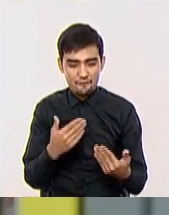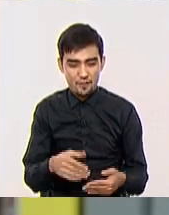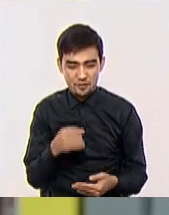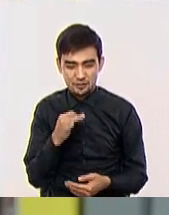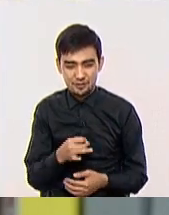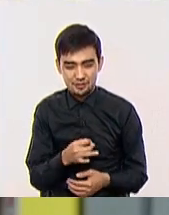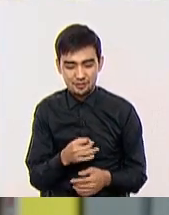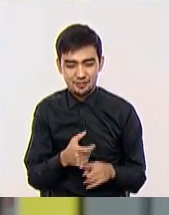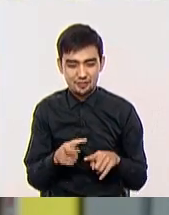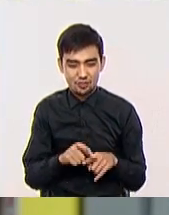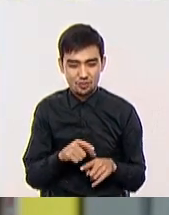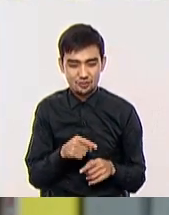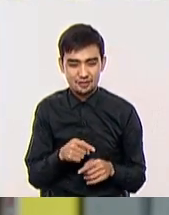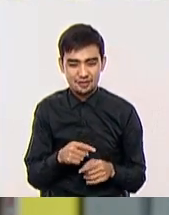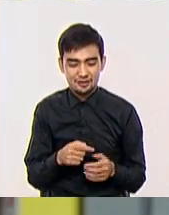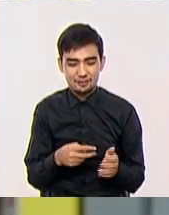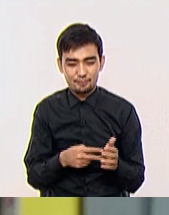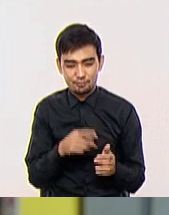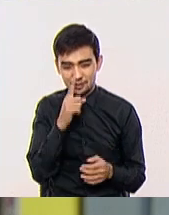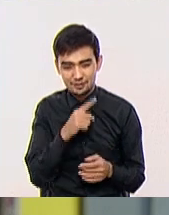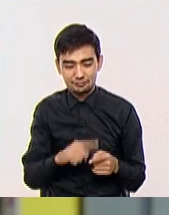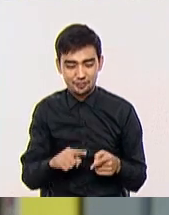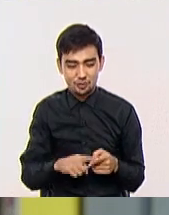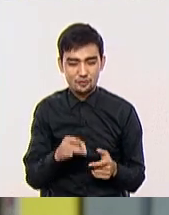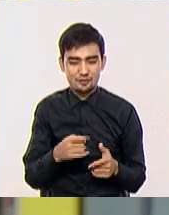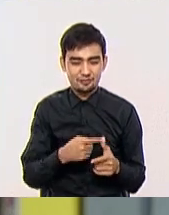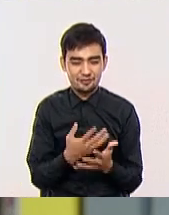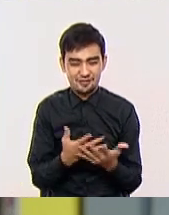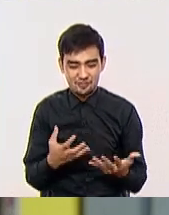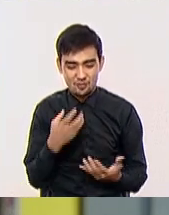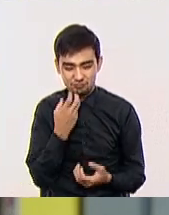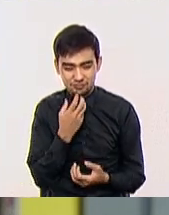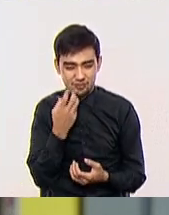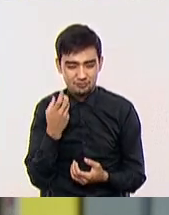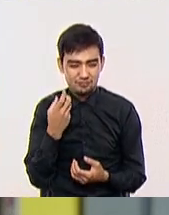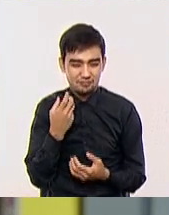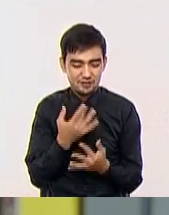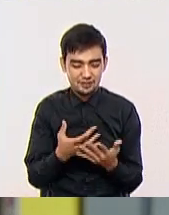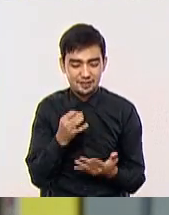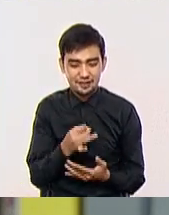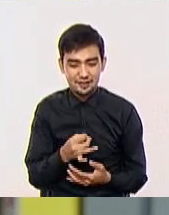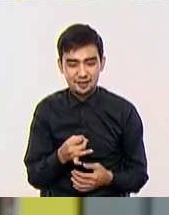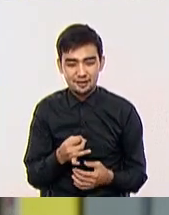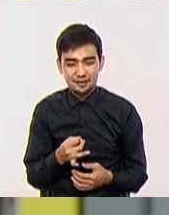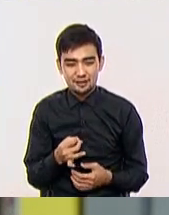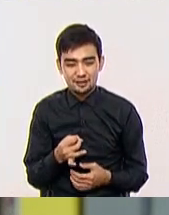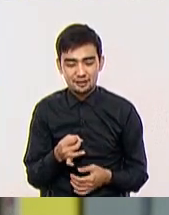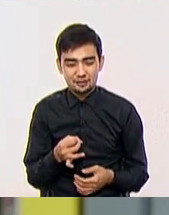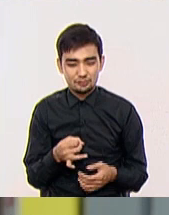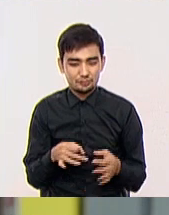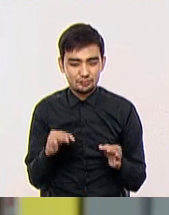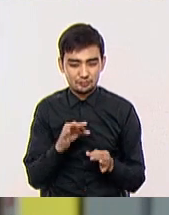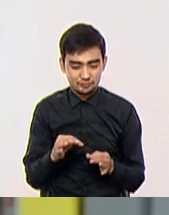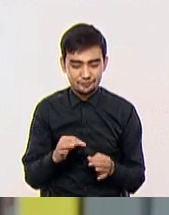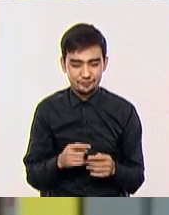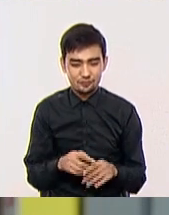значит, в июле месяце на картофель и овощи. Значит, и процедура